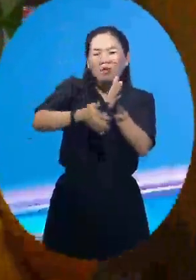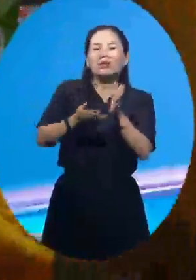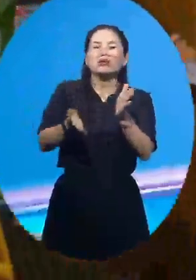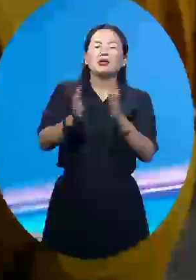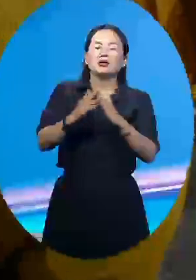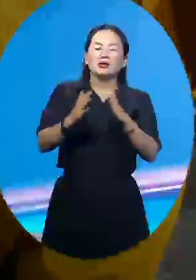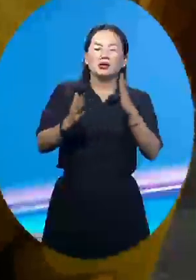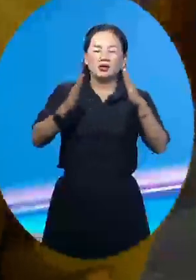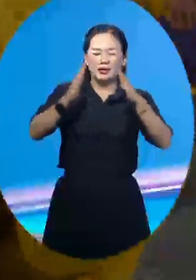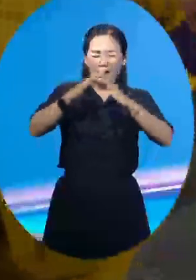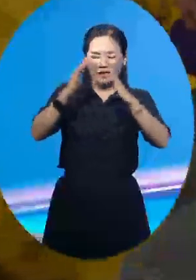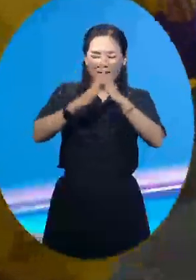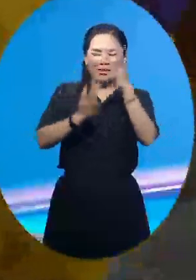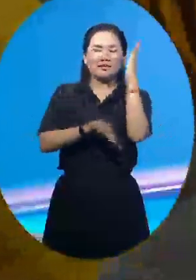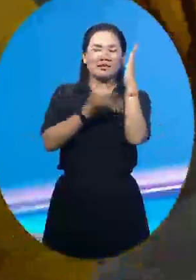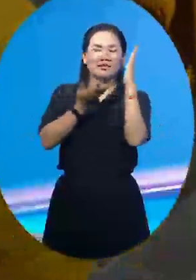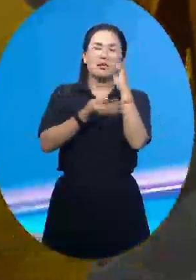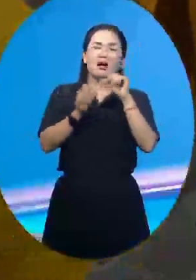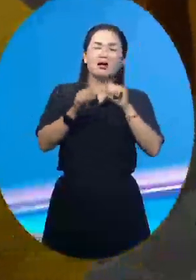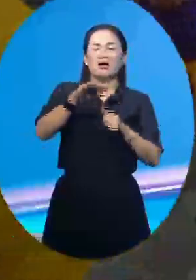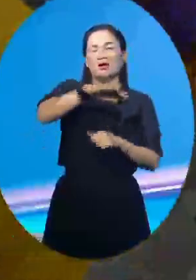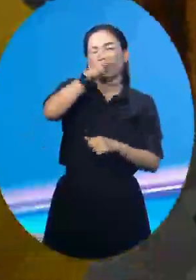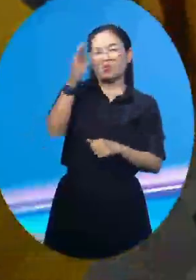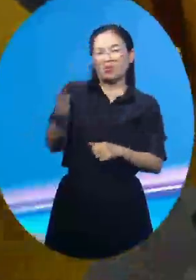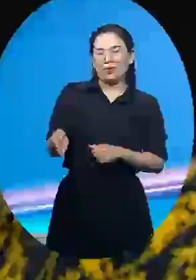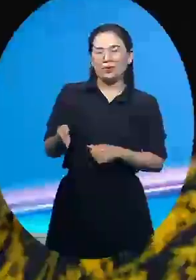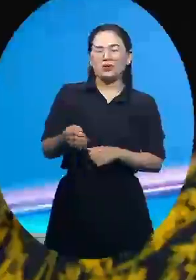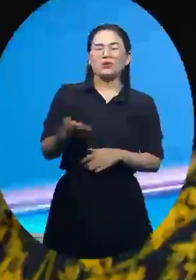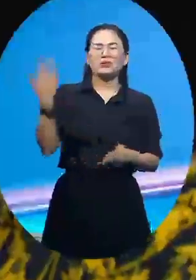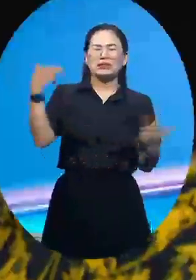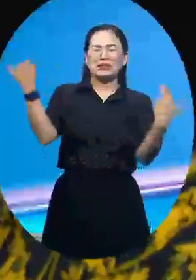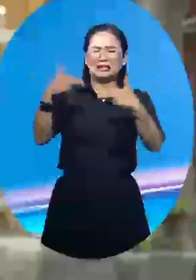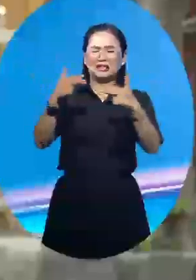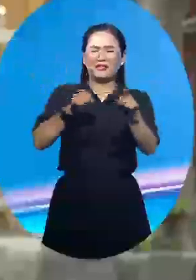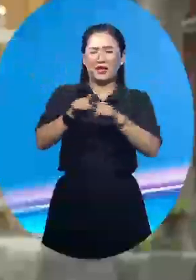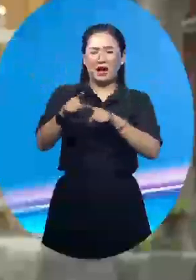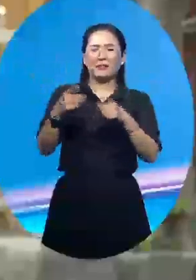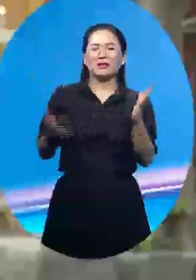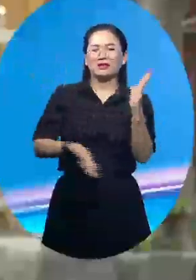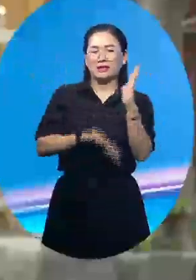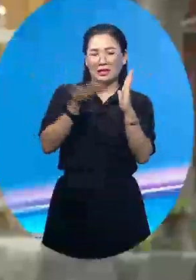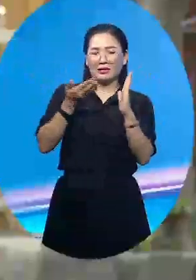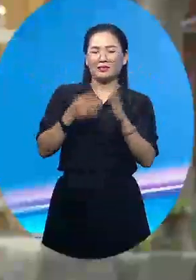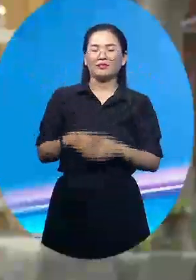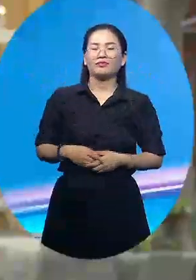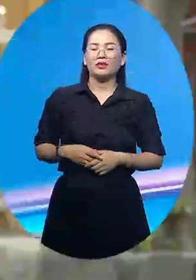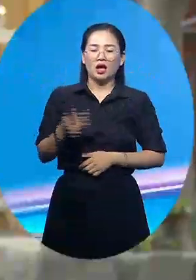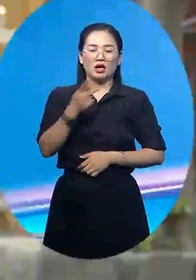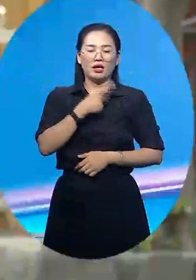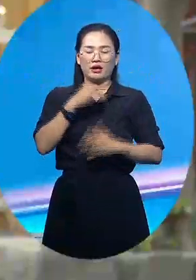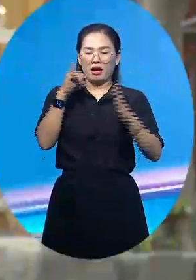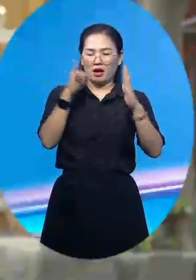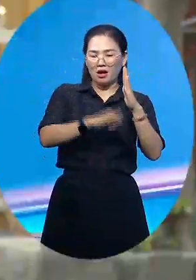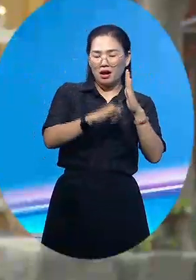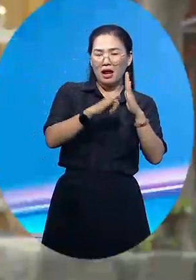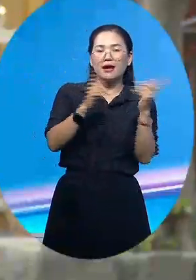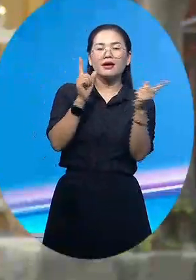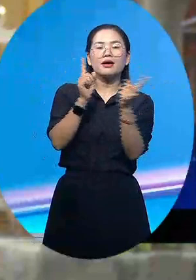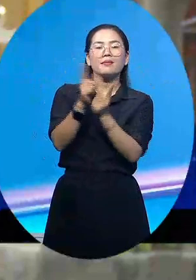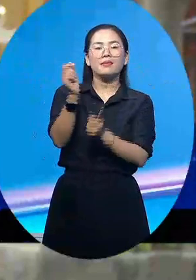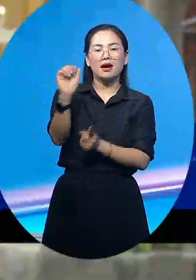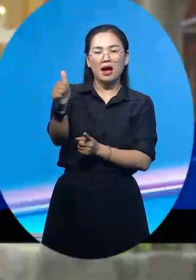hệ thống thờ tự linh thiêng tại núi sau khi bị chiến tranh tàn phá du khách ở lại thì gặp gỡ